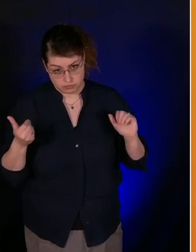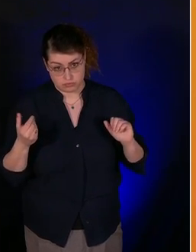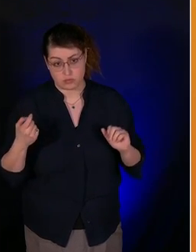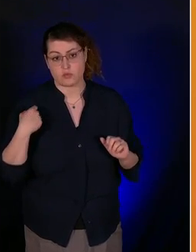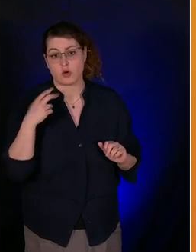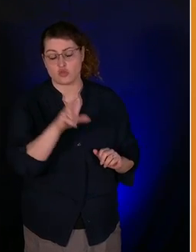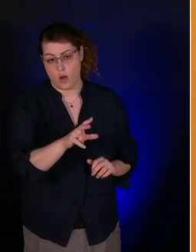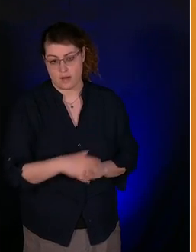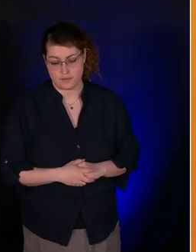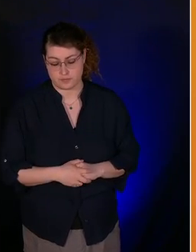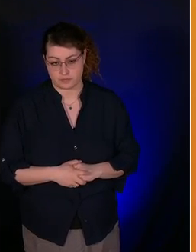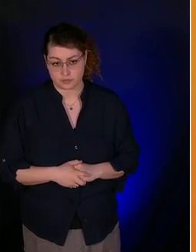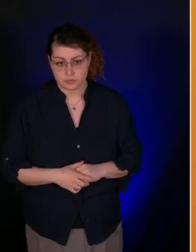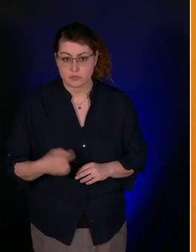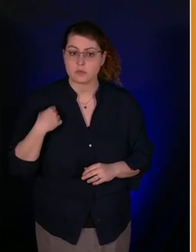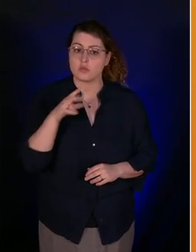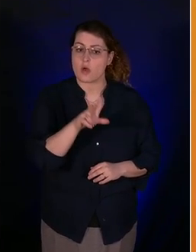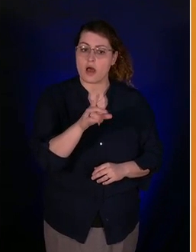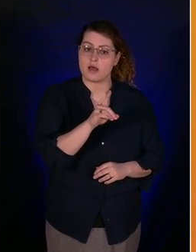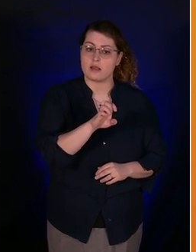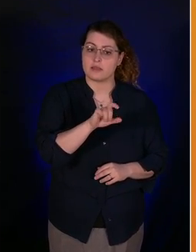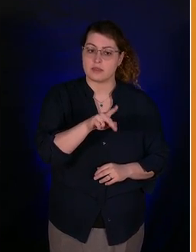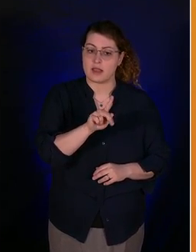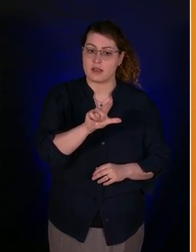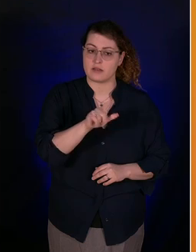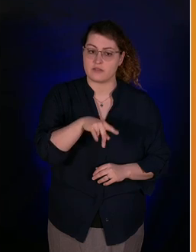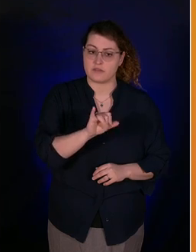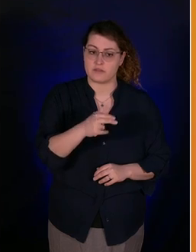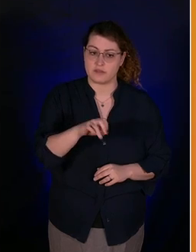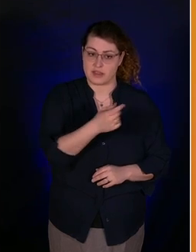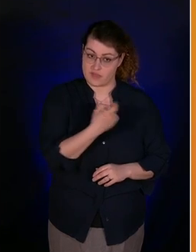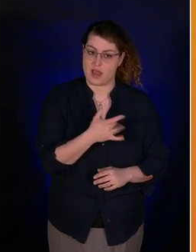3. Donc la parole à Delphine Bonsergent de la Santé.